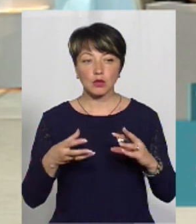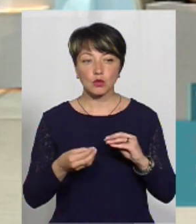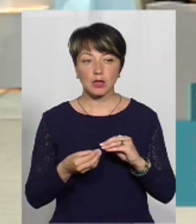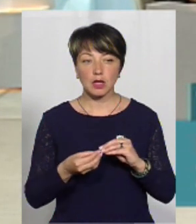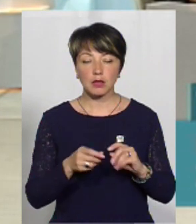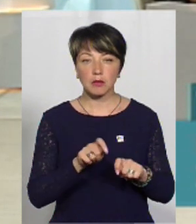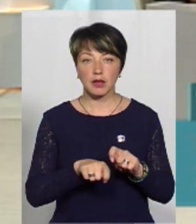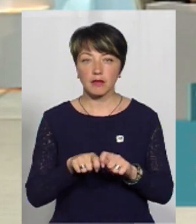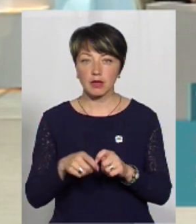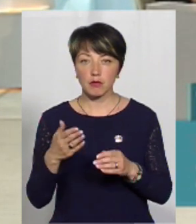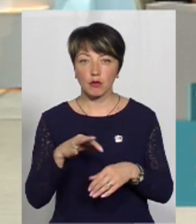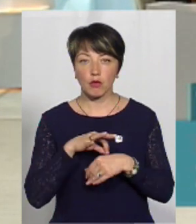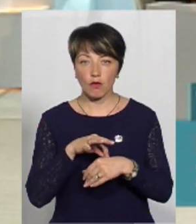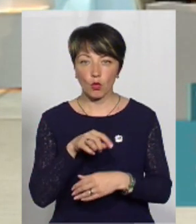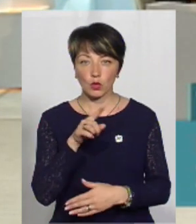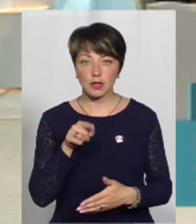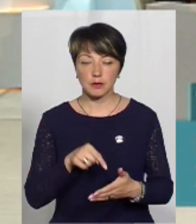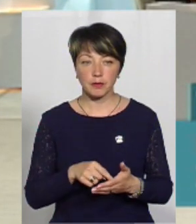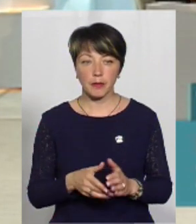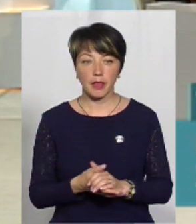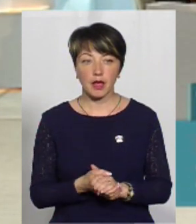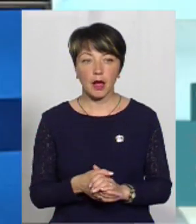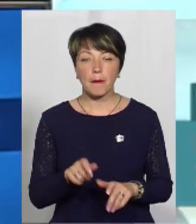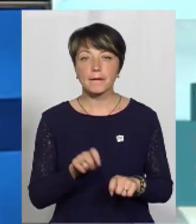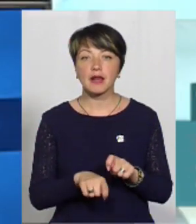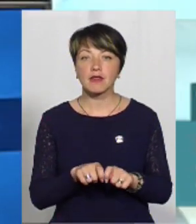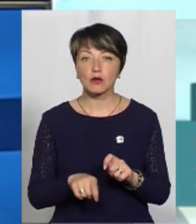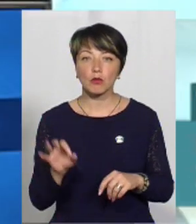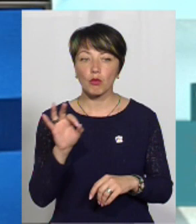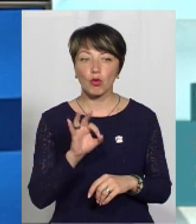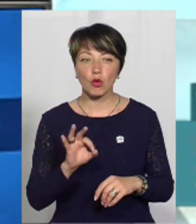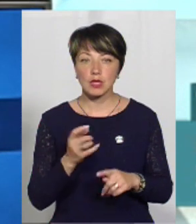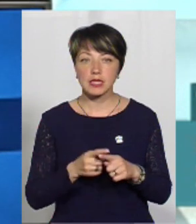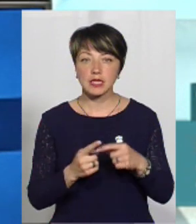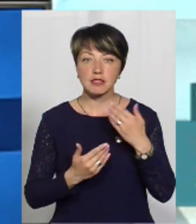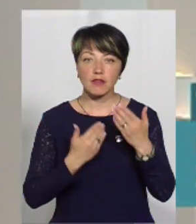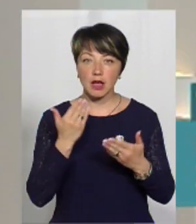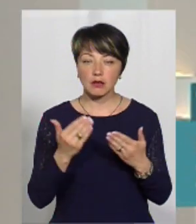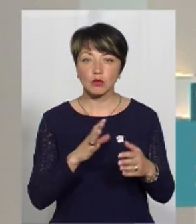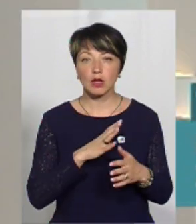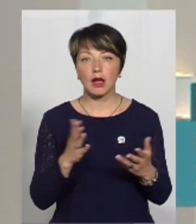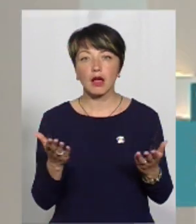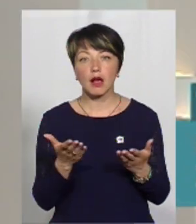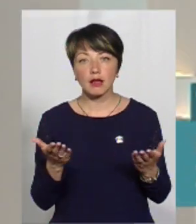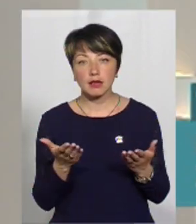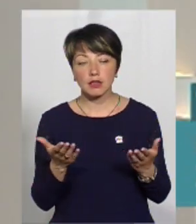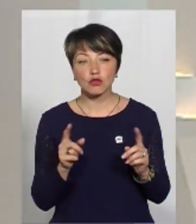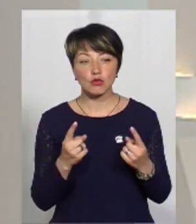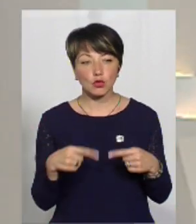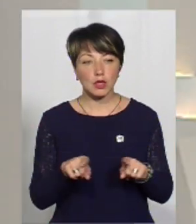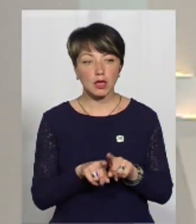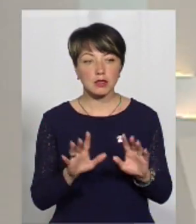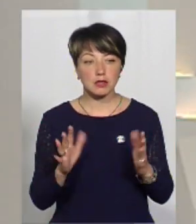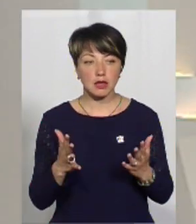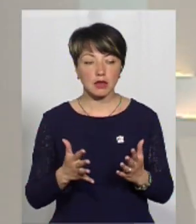результати тих перевірок, які ви проводите? Перевірок щодо чого? Щодо оцих звернень. Які були звернення? Чому